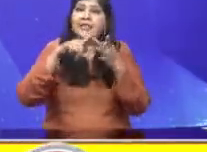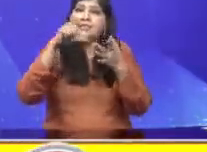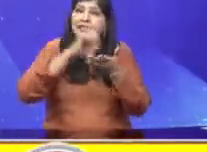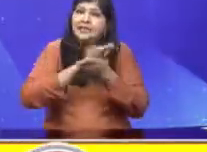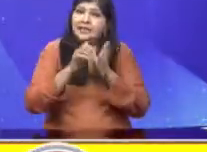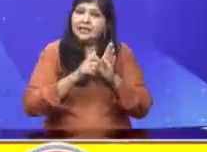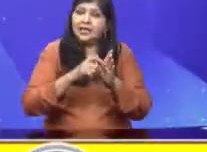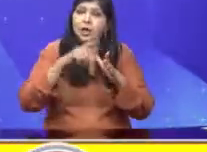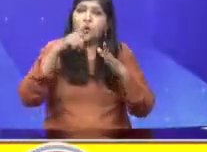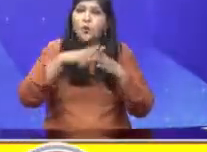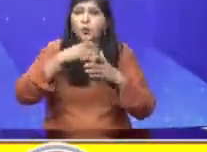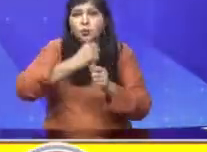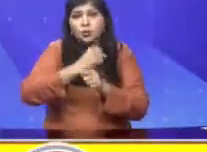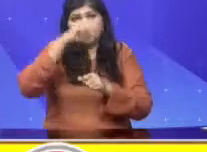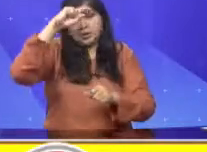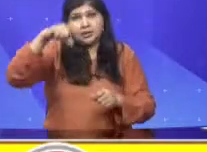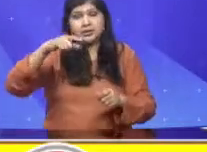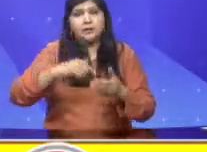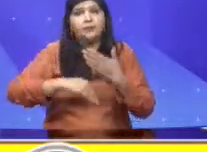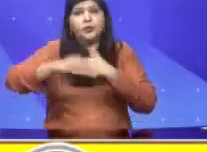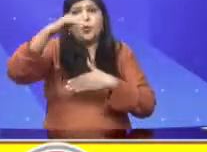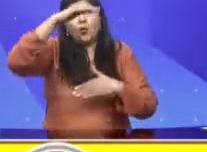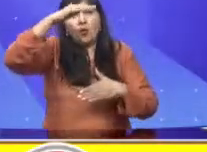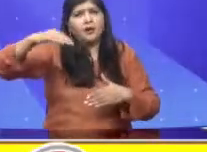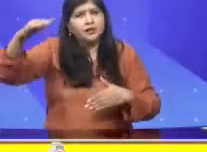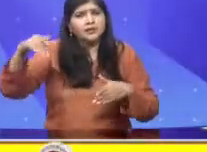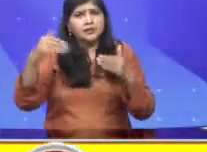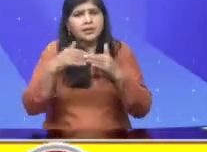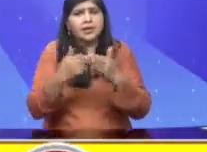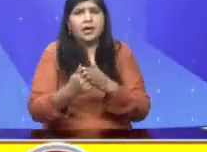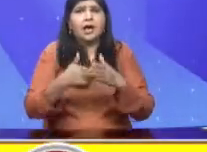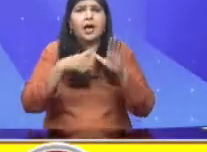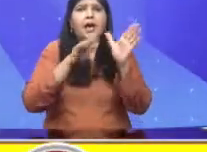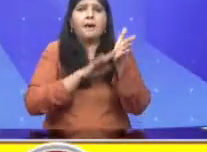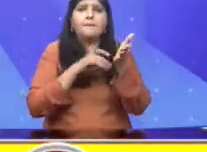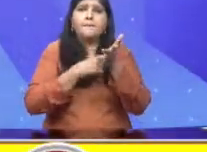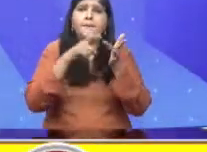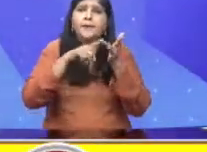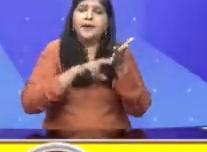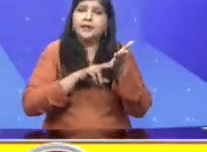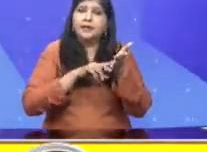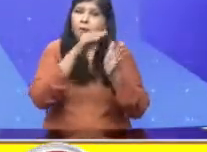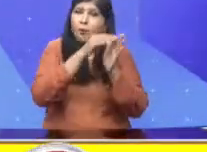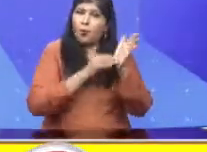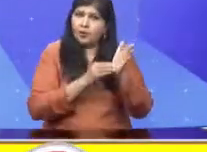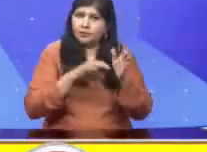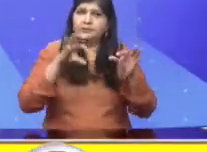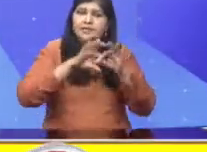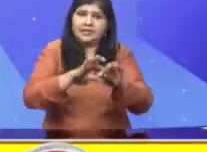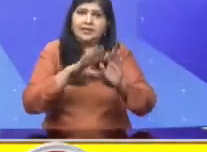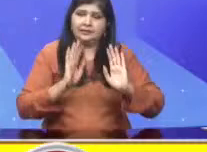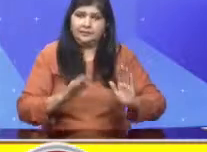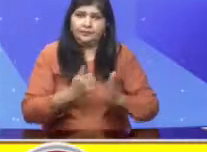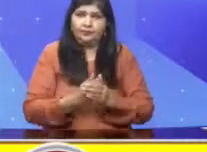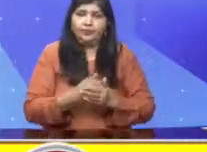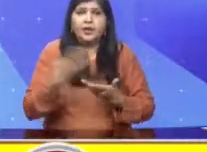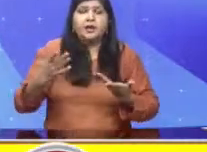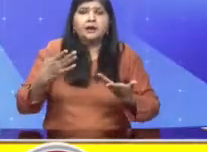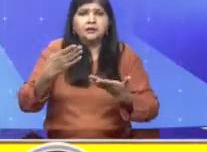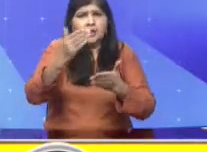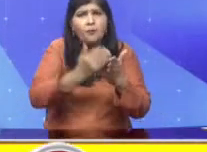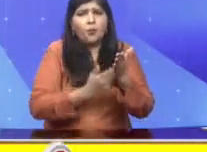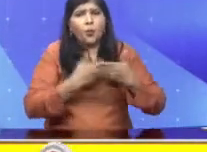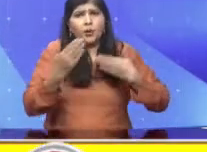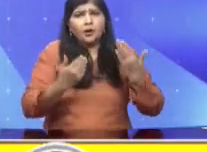तक, देश भर में अमरुत महोत्सव से जुड़े कारकम चल रहे हैं, कई ऐसी घटनाएं, ऐसे